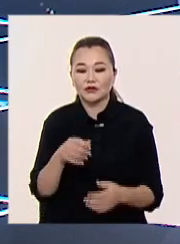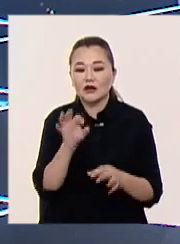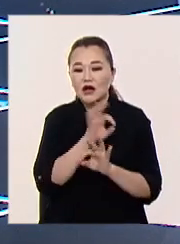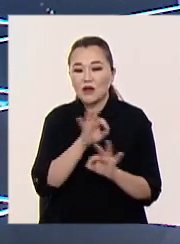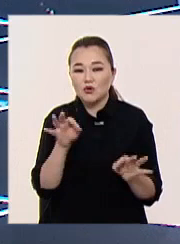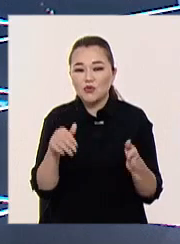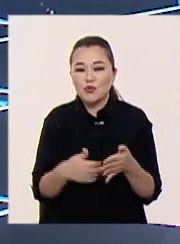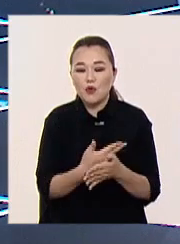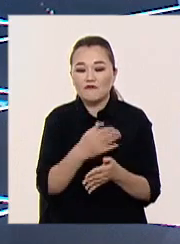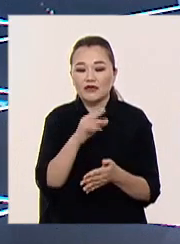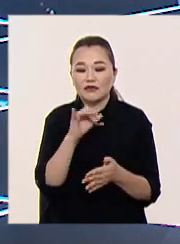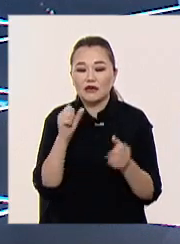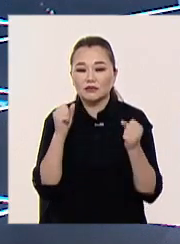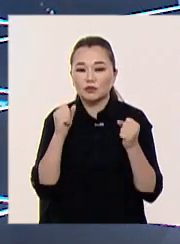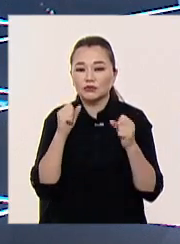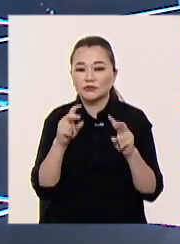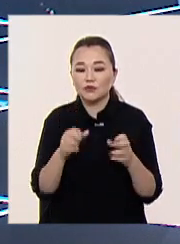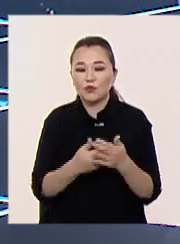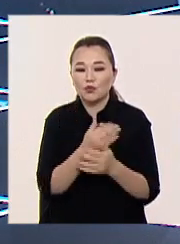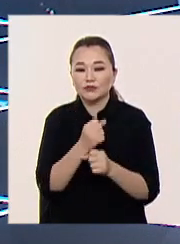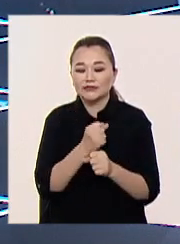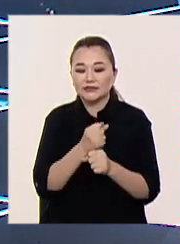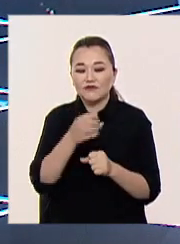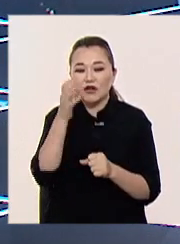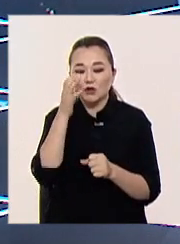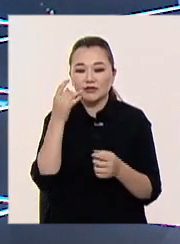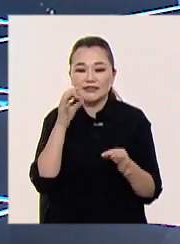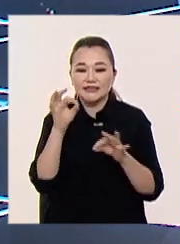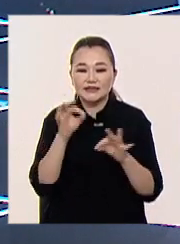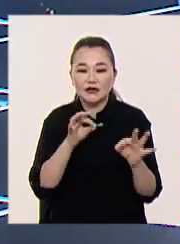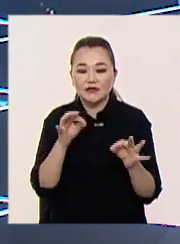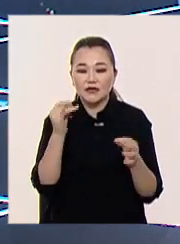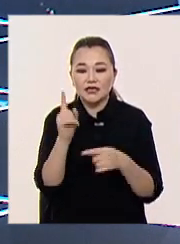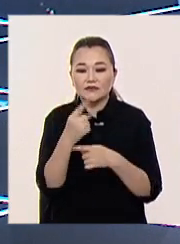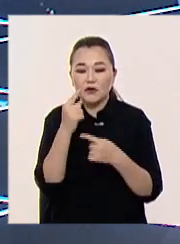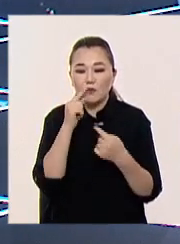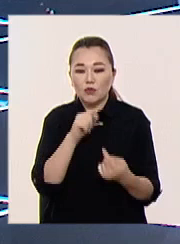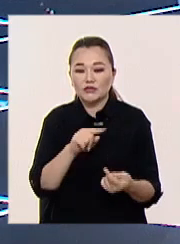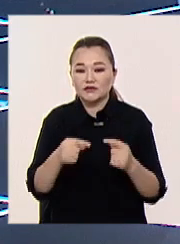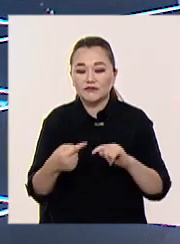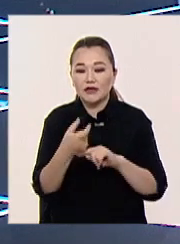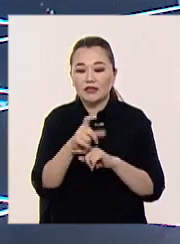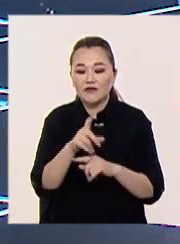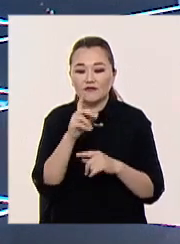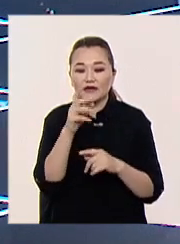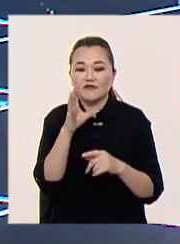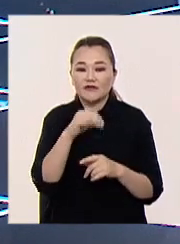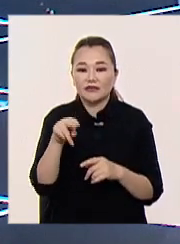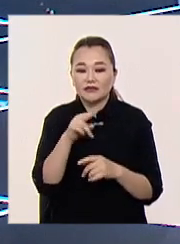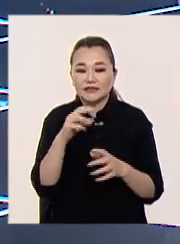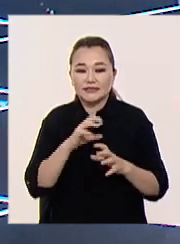Абсолютно новый Kia Sportage разработан в новой философии дизайна «Единство противоположностей». Внешний вид кроссовера